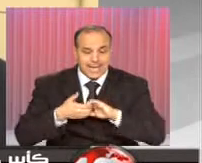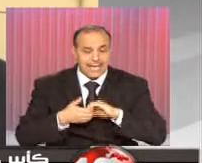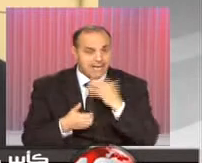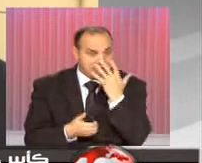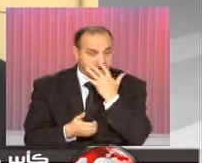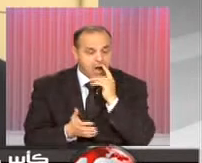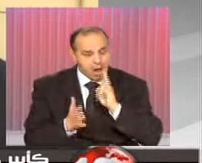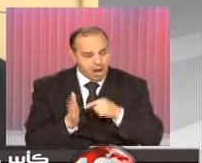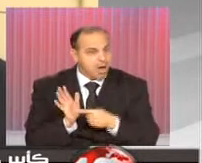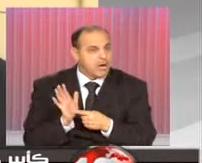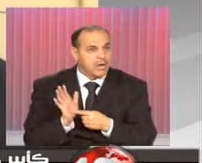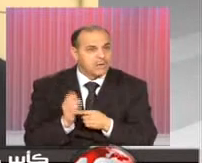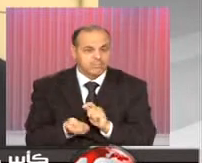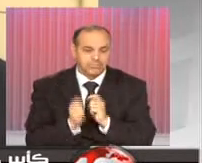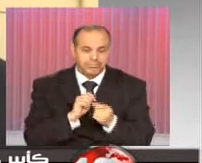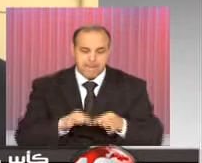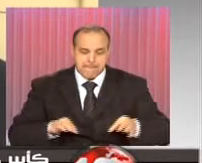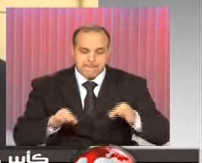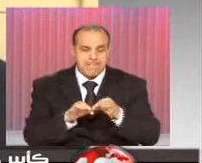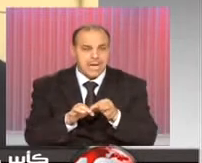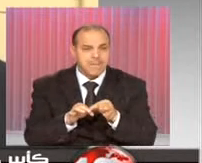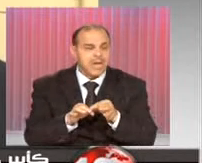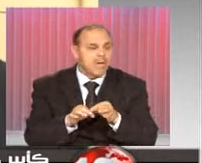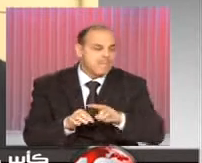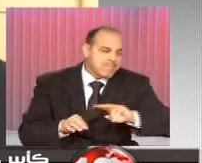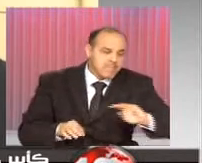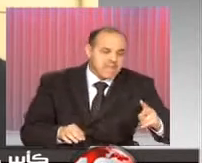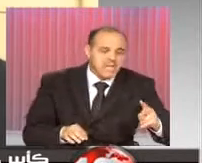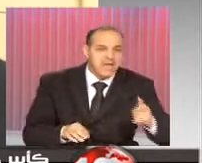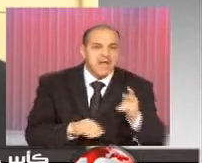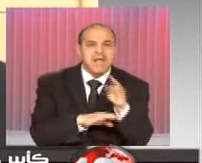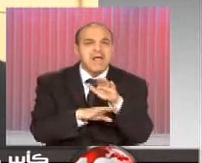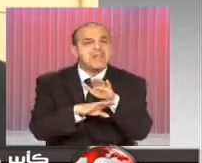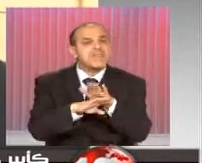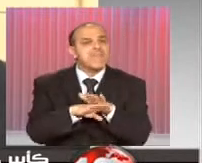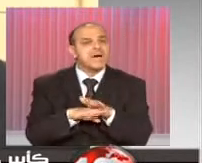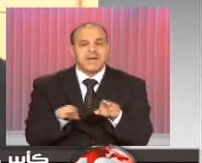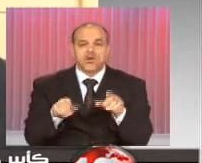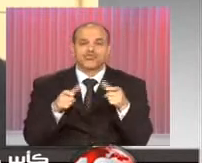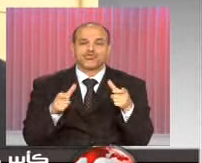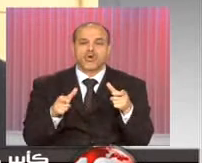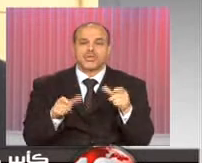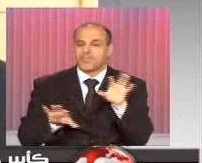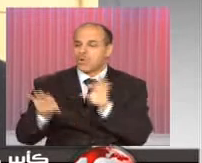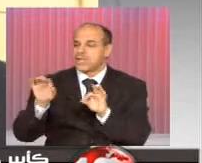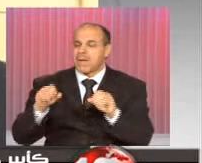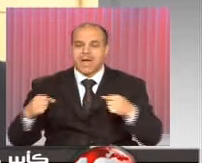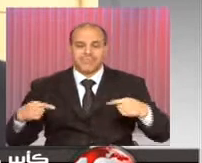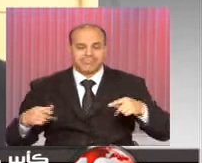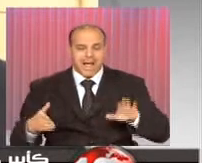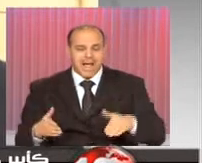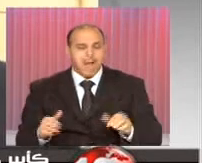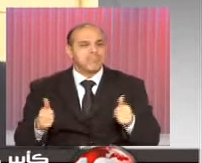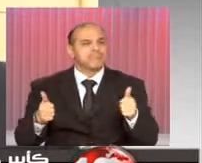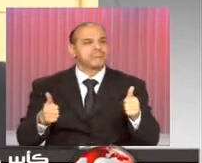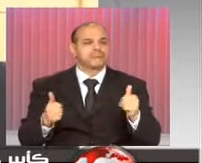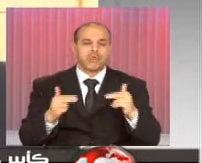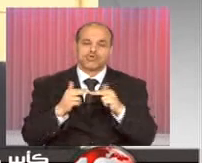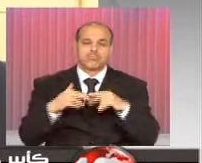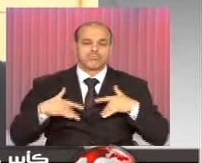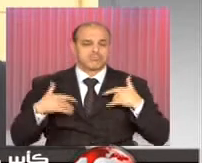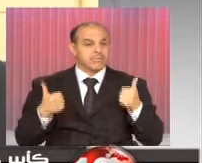الإفريقي قرار تغيير ملعبي الدور ربع النهائي ضمانا لتساوي فرص المنتخبات في اللعب على أرضية عالية